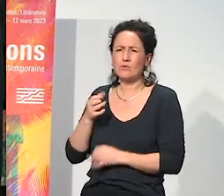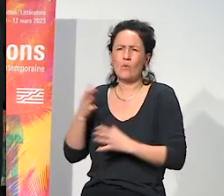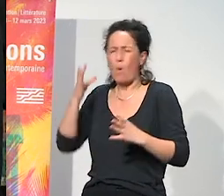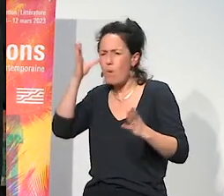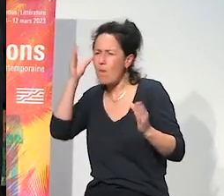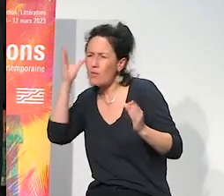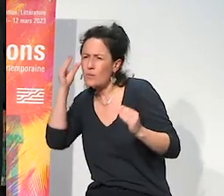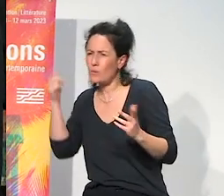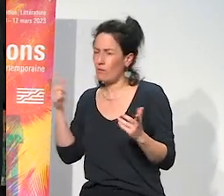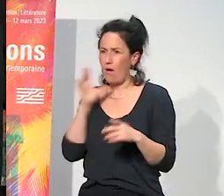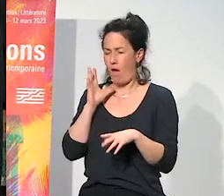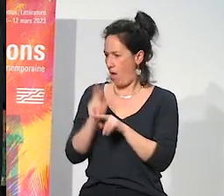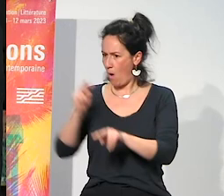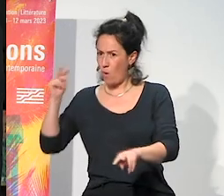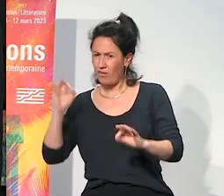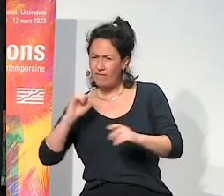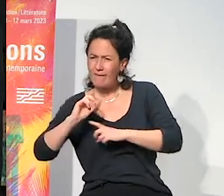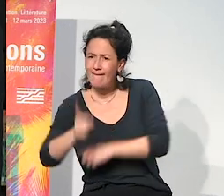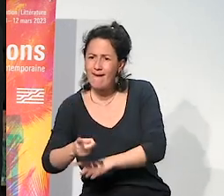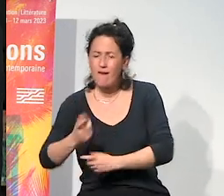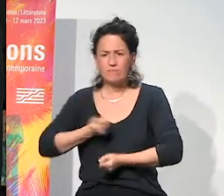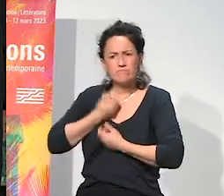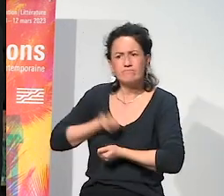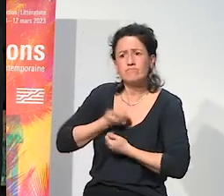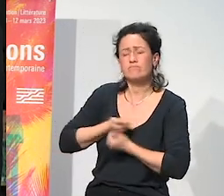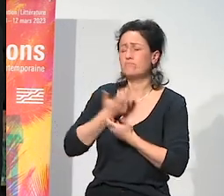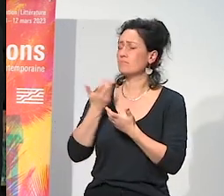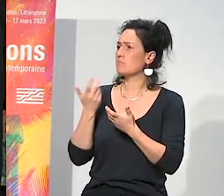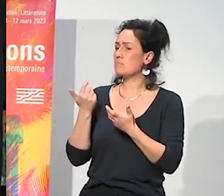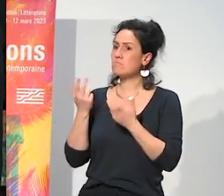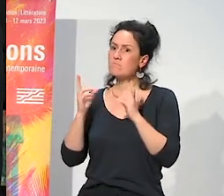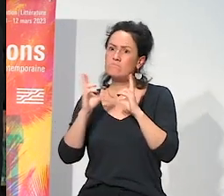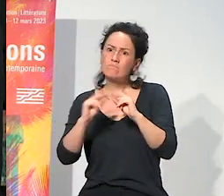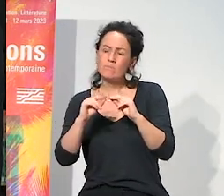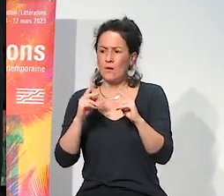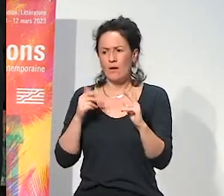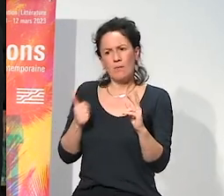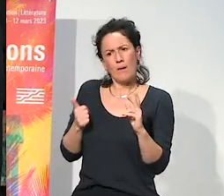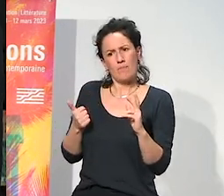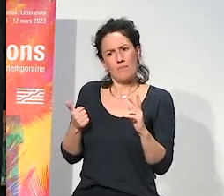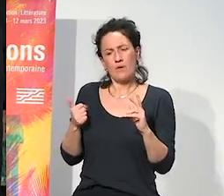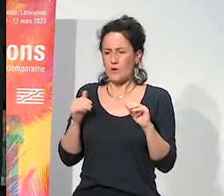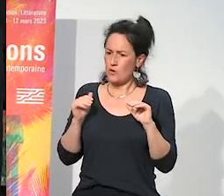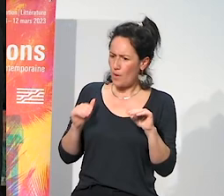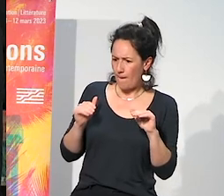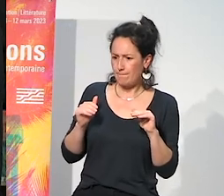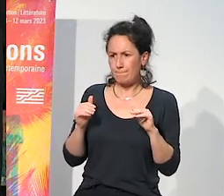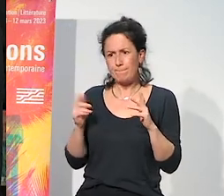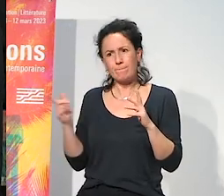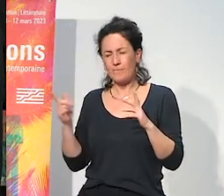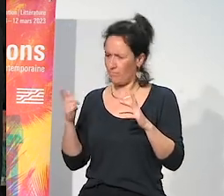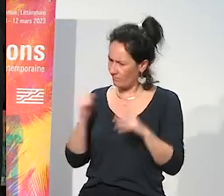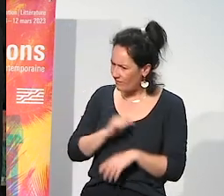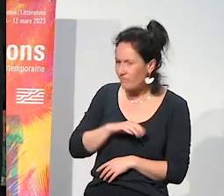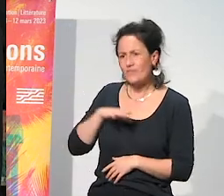qui a une opinion sur la guerre, qui a une opinion sur... qui se félicite quand même de l'attentat contre Hitler. Enfin, je